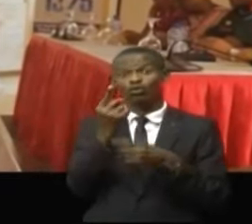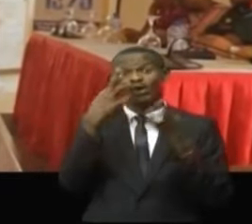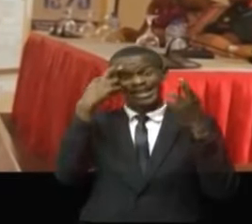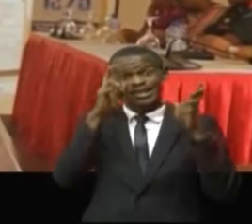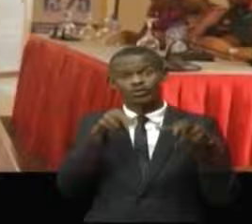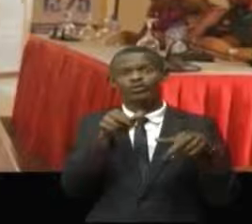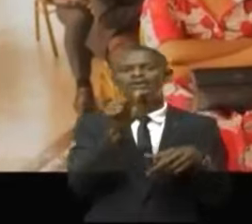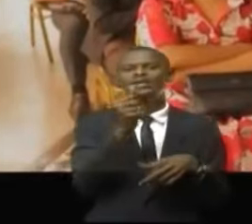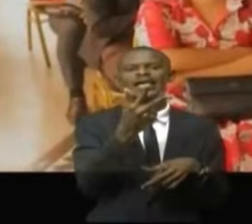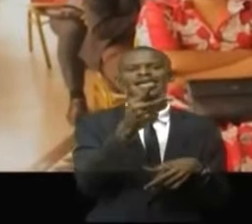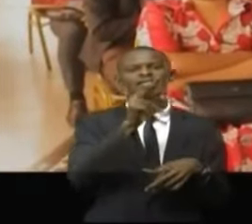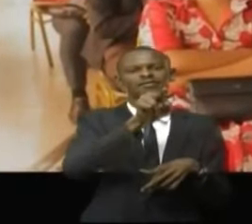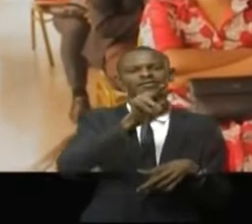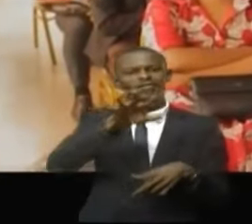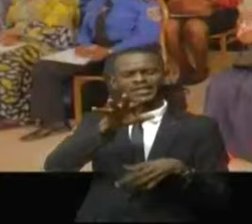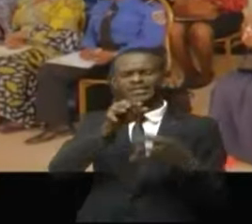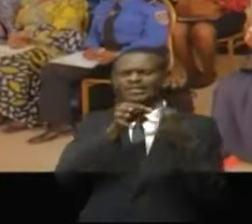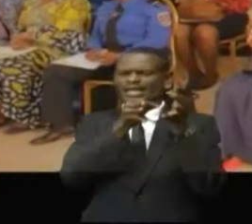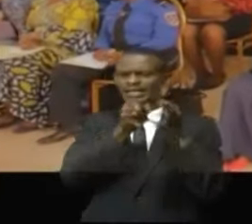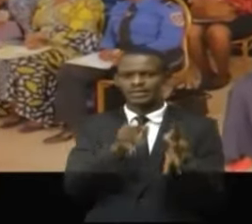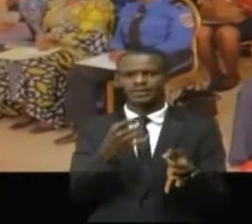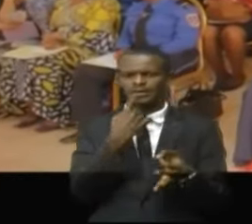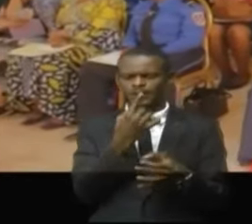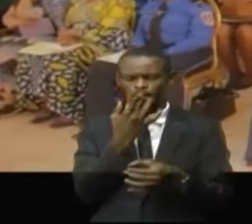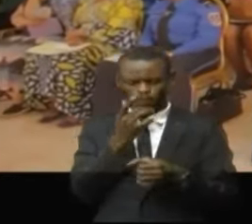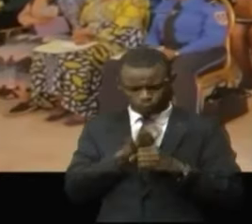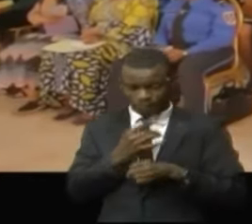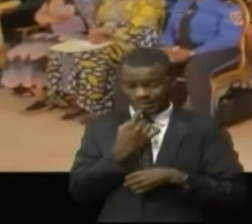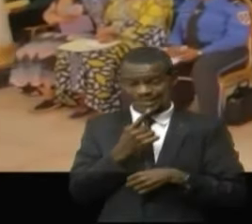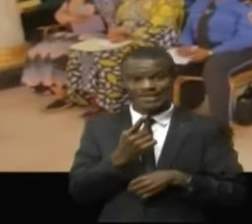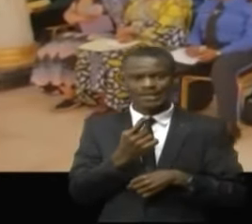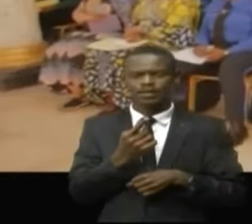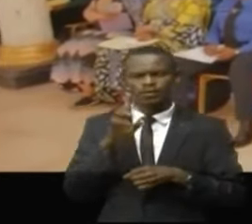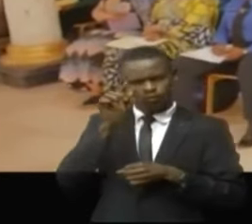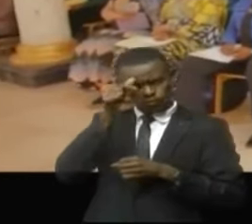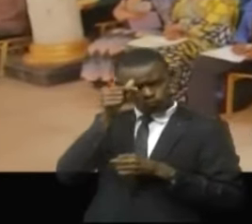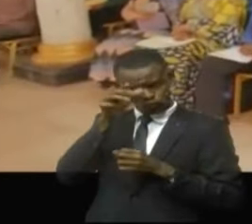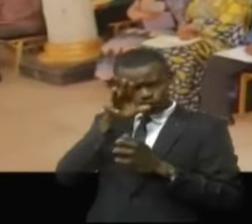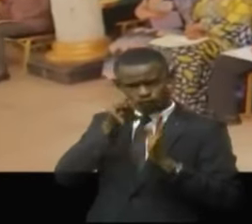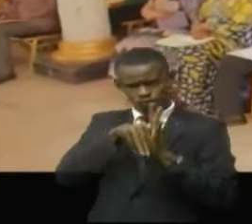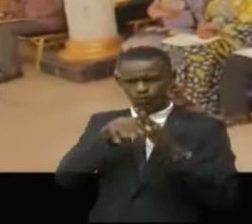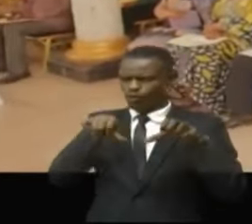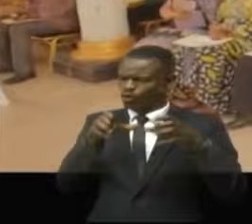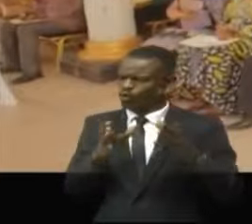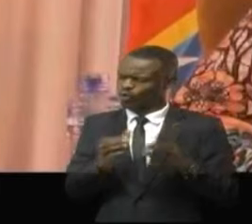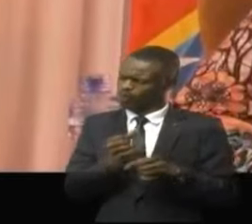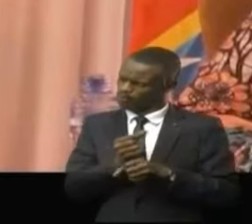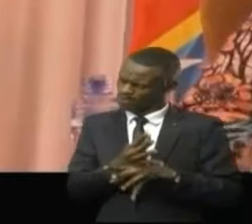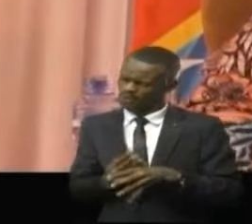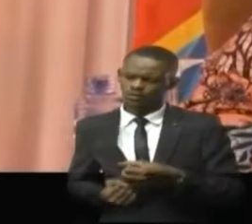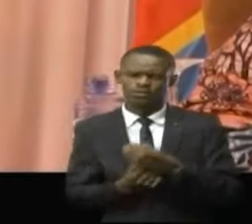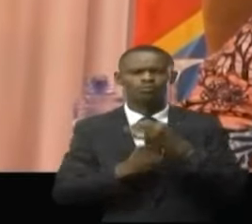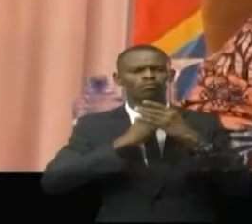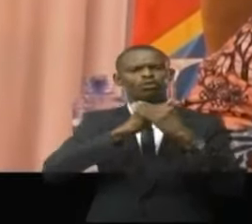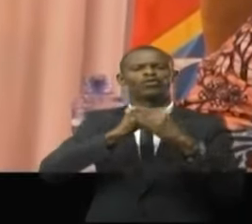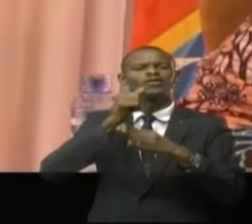Nations Unies et réitérer l'engagement du gouvernement congolais dans la protection des femmes. Dans le